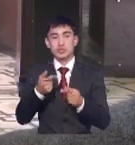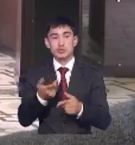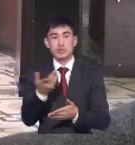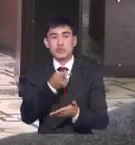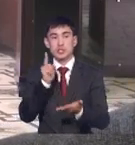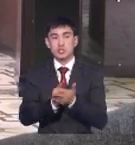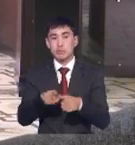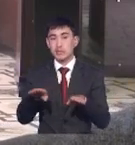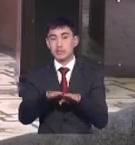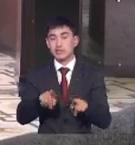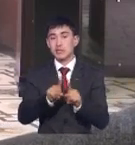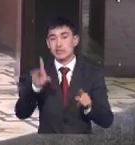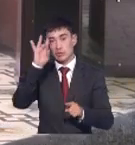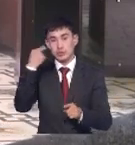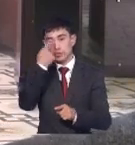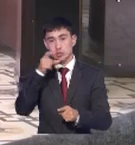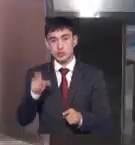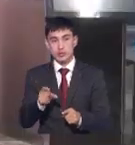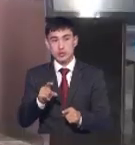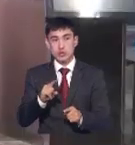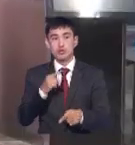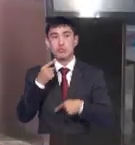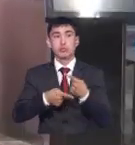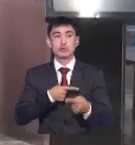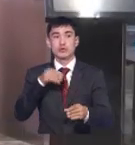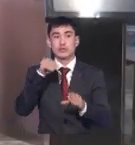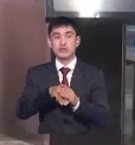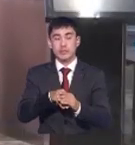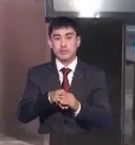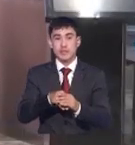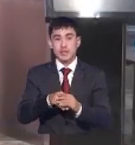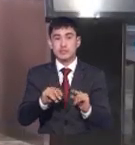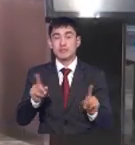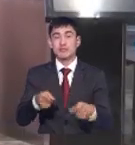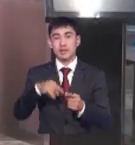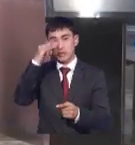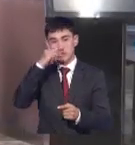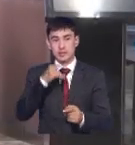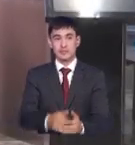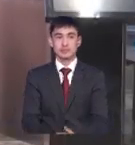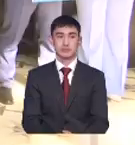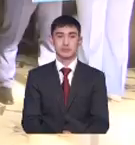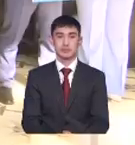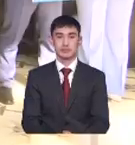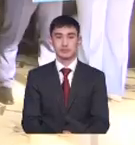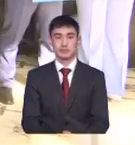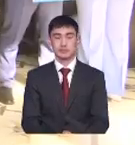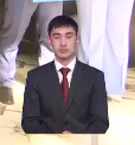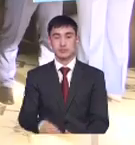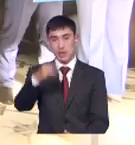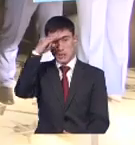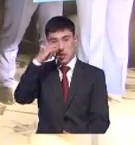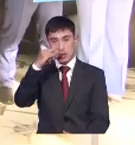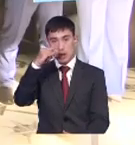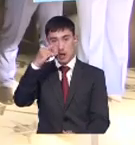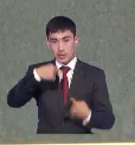подражать Именно таким выдающимся личностям чтобы в будущем внести свой вклад в становление Казахстана стоит отметить